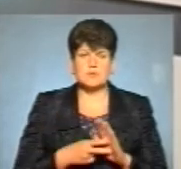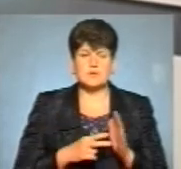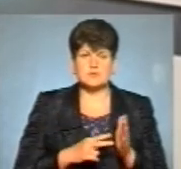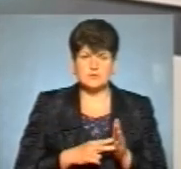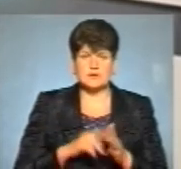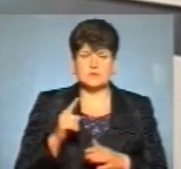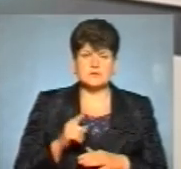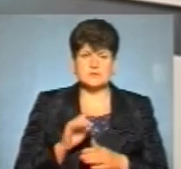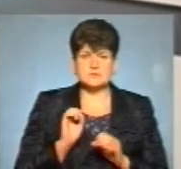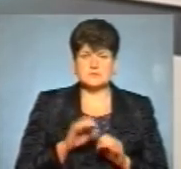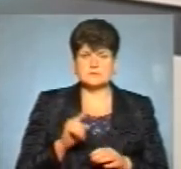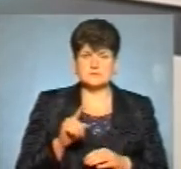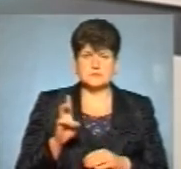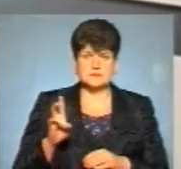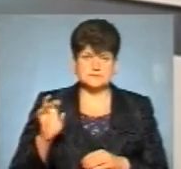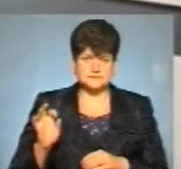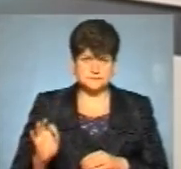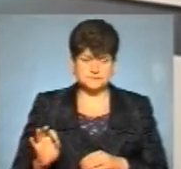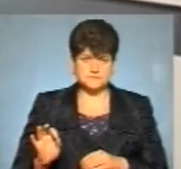проходити зовнішнє незалежне оцінювання,